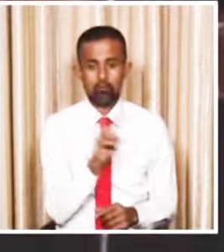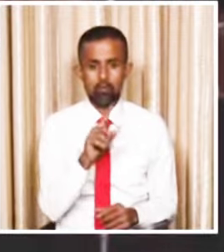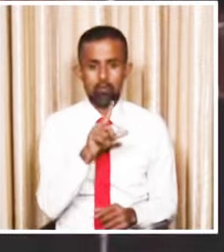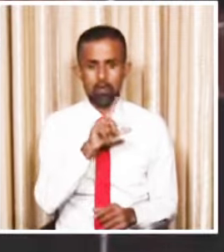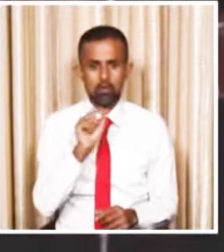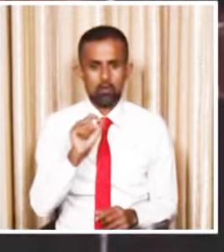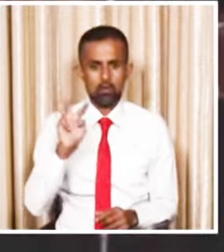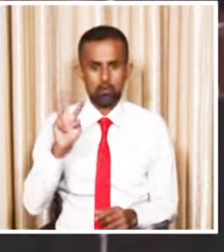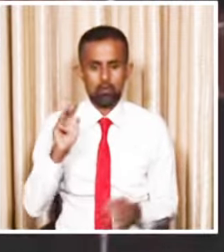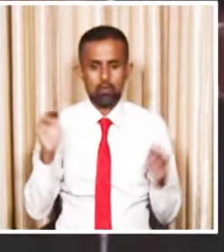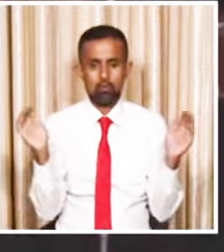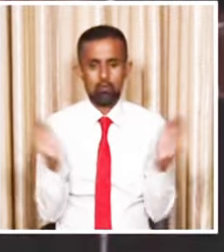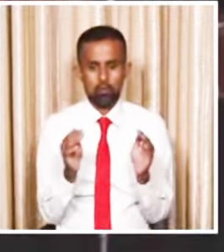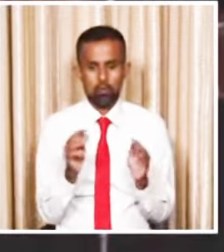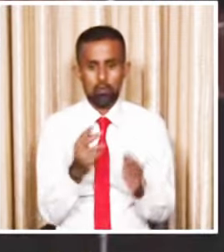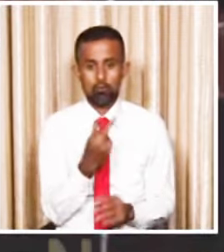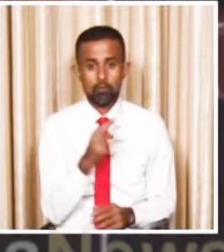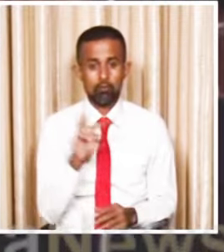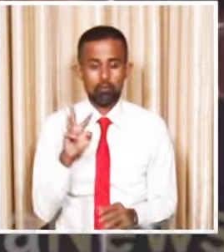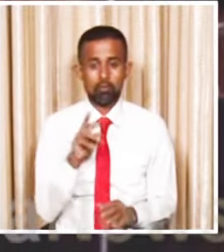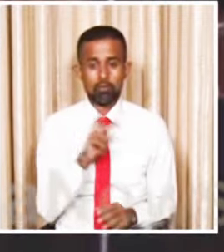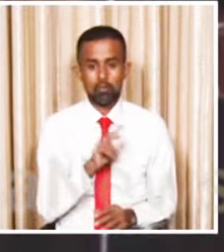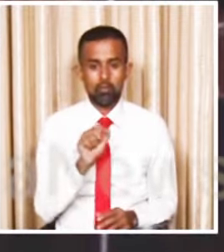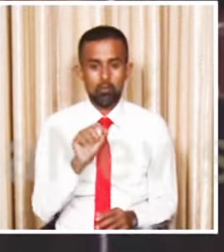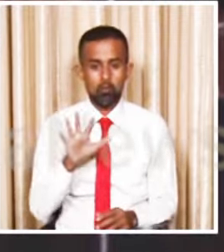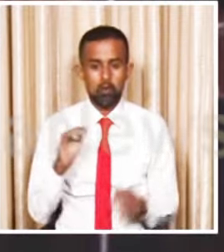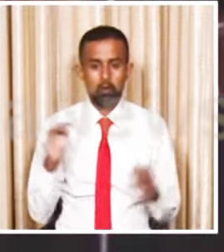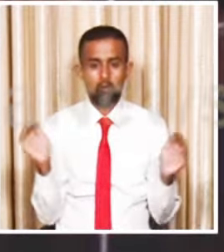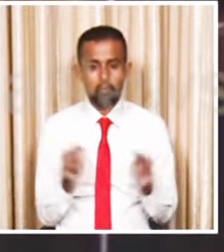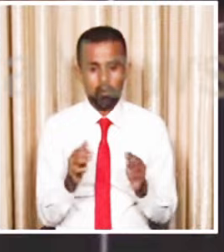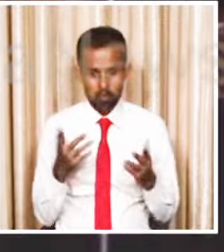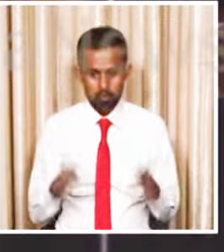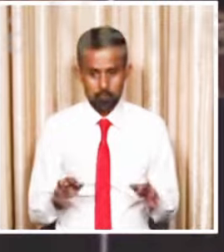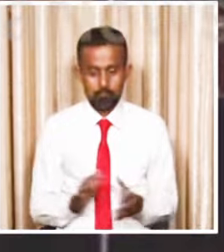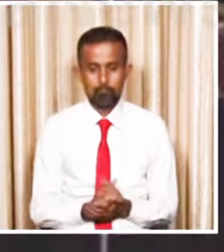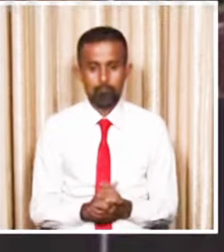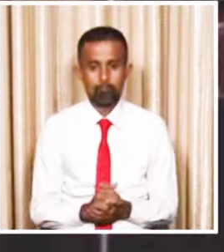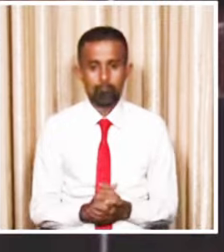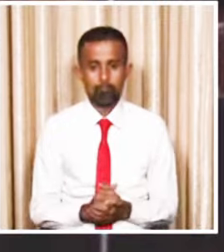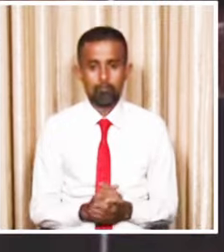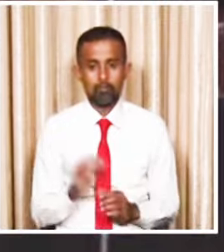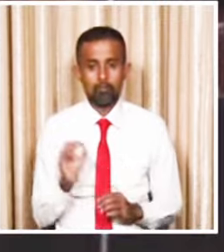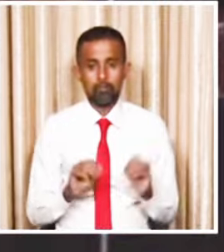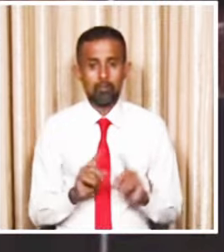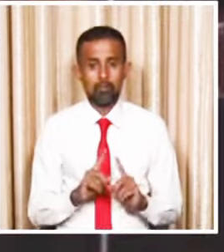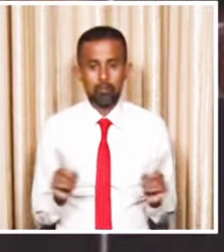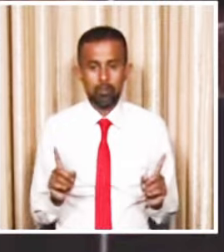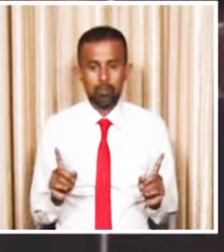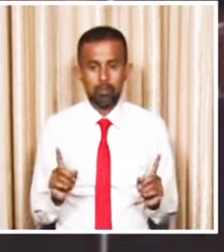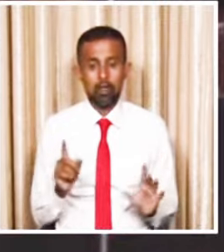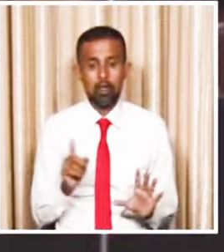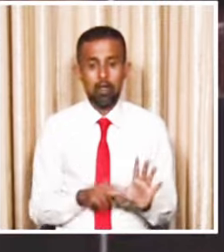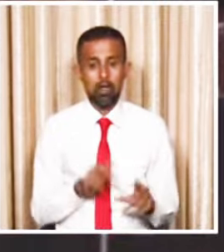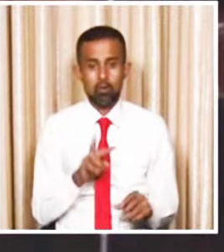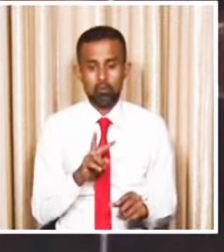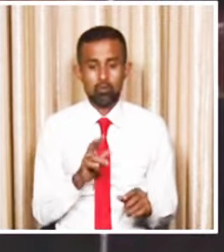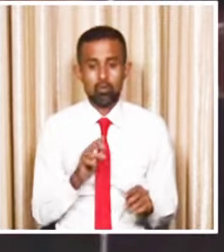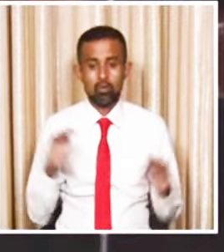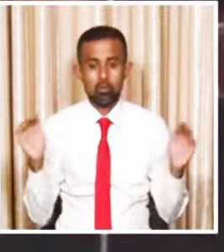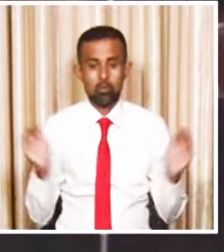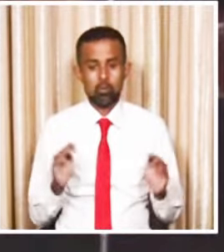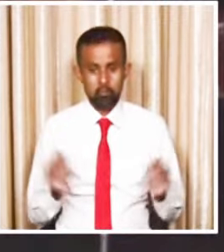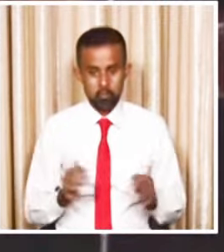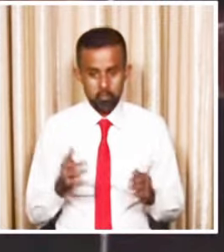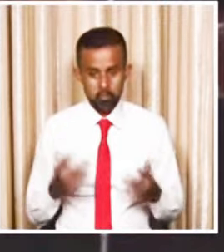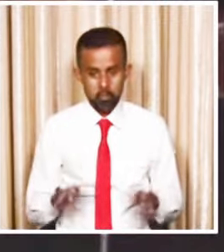దశమ తునకి సంకోచన విశాయ విసి తున దిగై దశమ పాకి సంకోచన సీర దహాయకర వెటి ప్రమాణంగా అవురు దగ్గర సంకోచనే వెళ్ళా